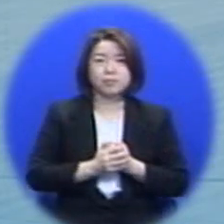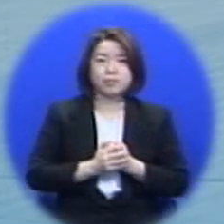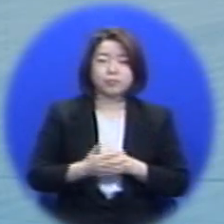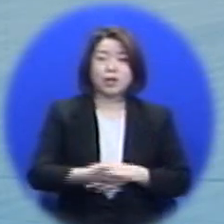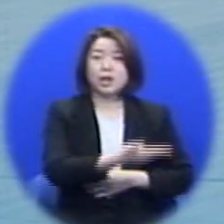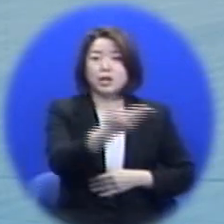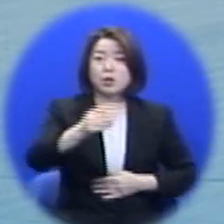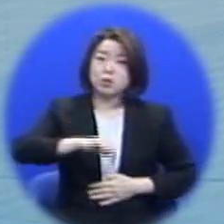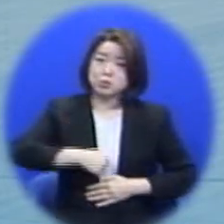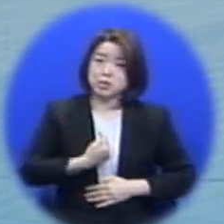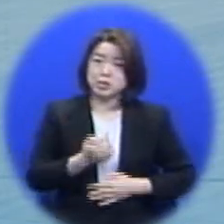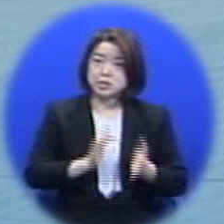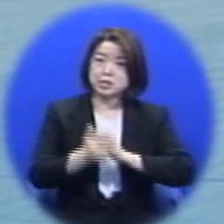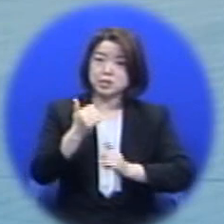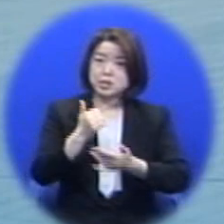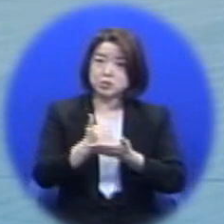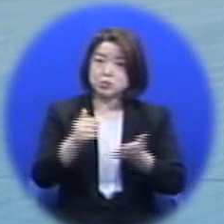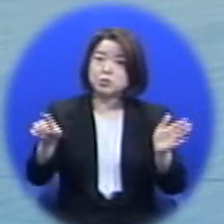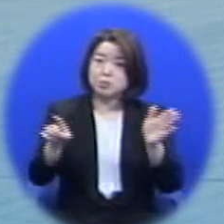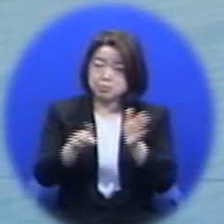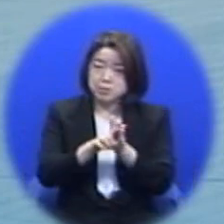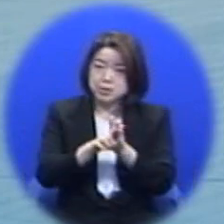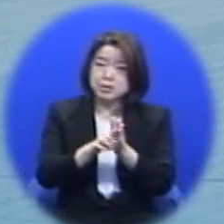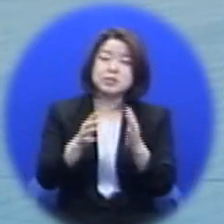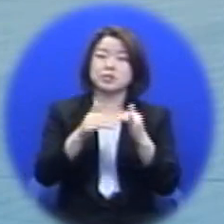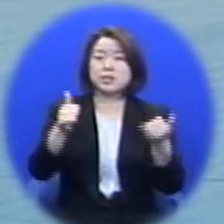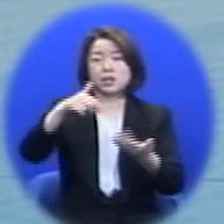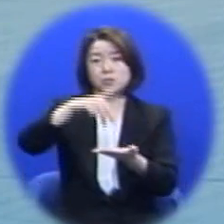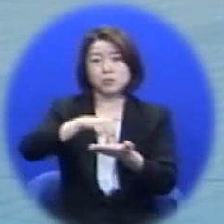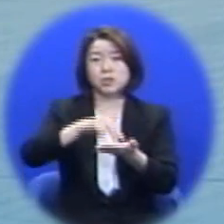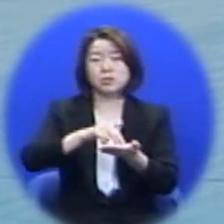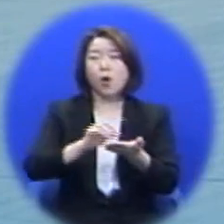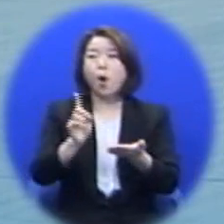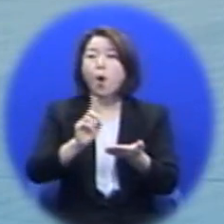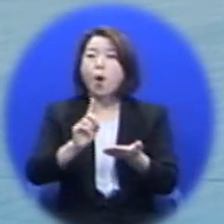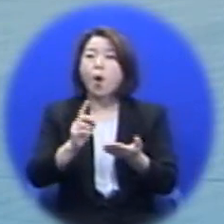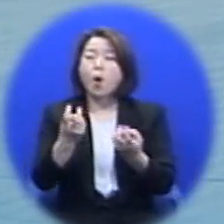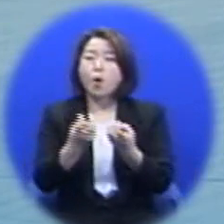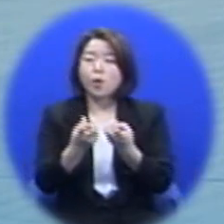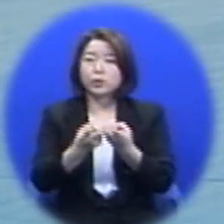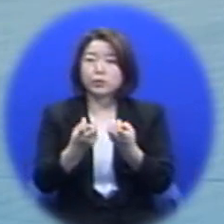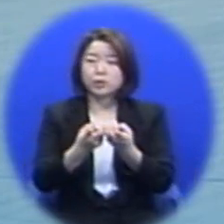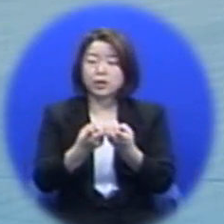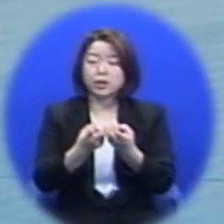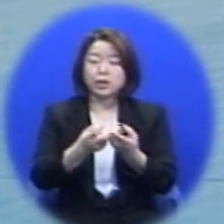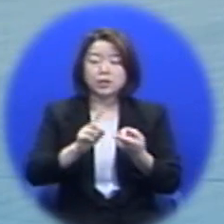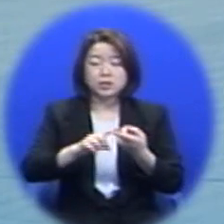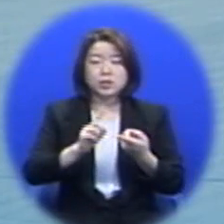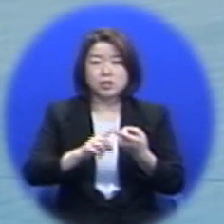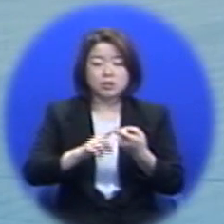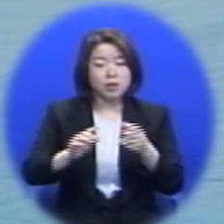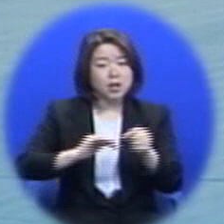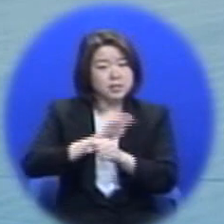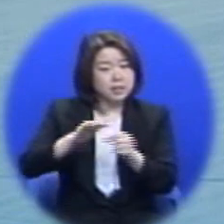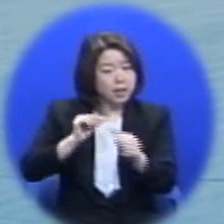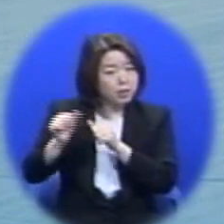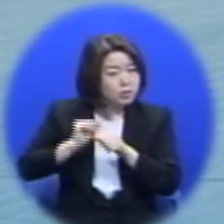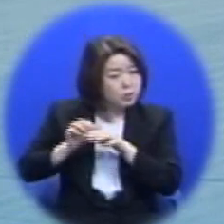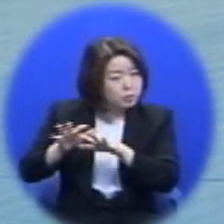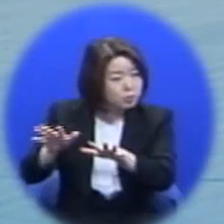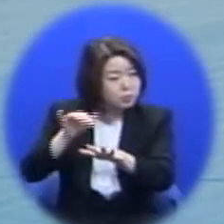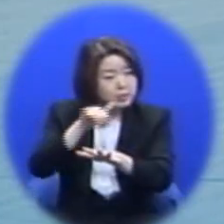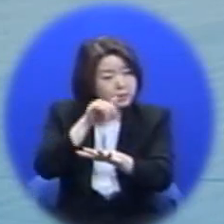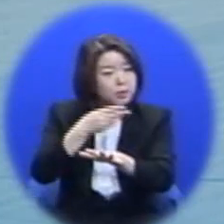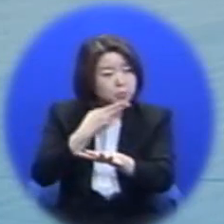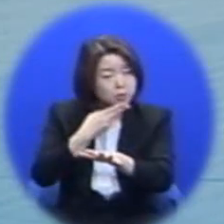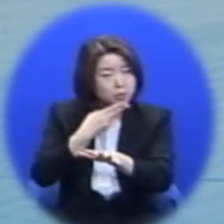여러분 자신이 예수 믿는 사람으로 실제로 지금 어떤 상태에 있는지는 사랑으로 소문났는지를 봐야 돼요. 여러분의